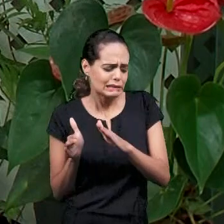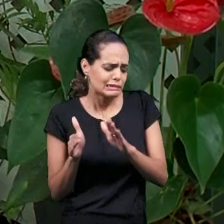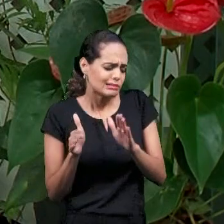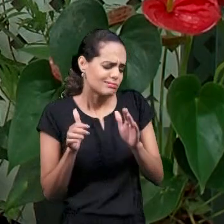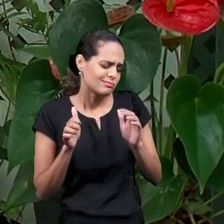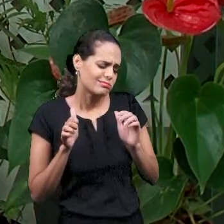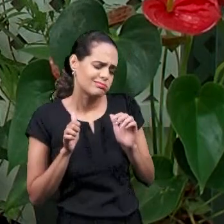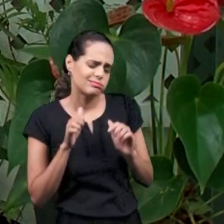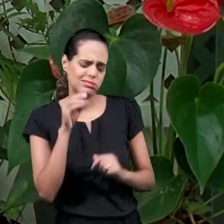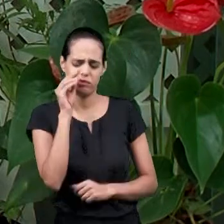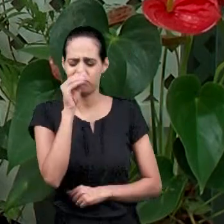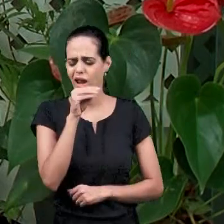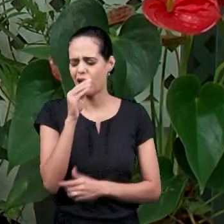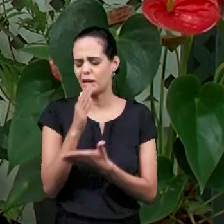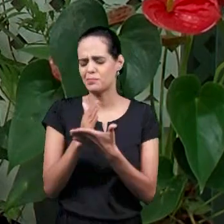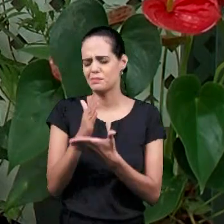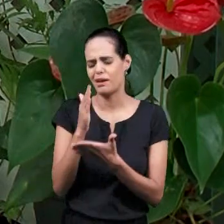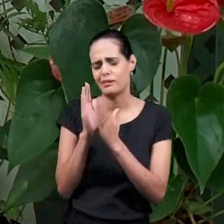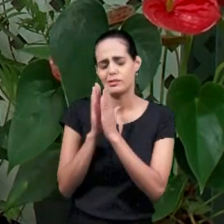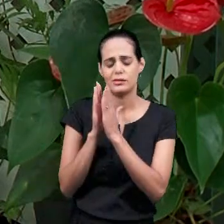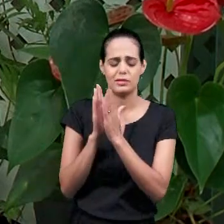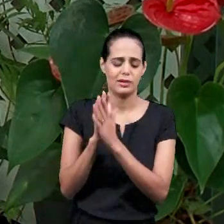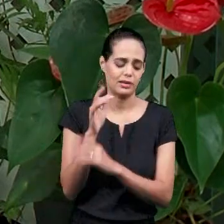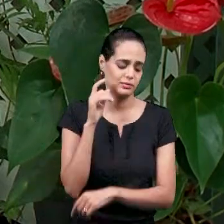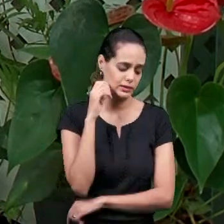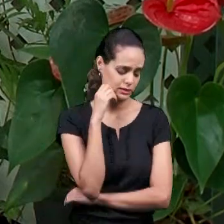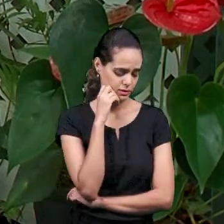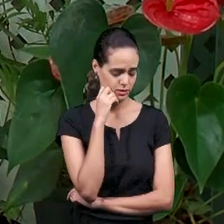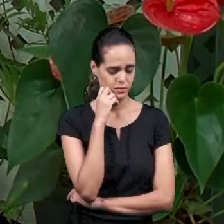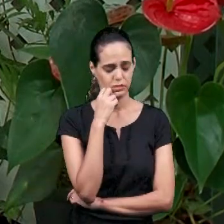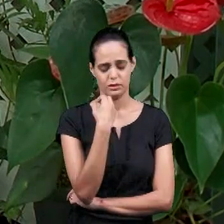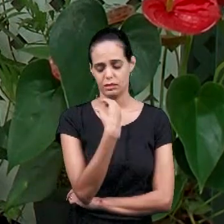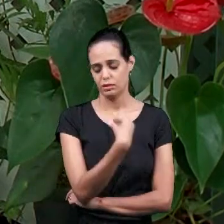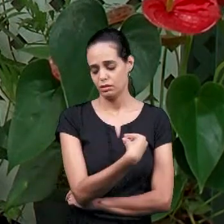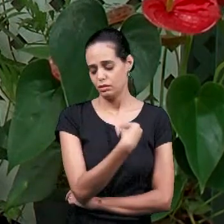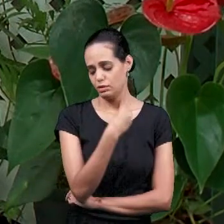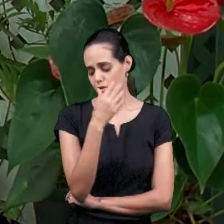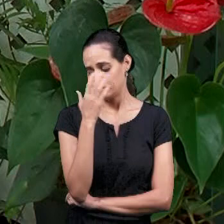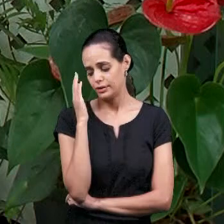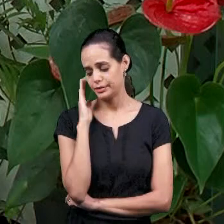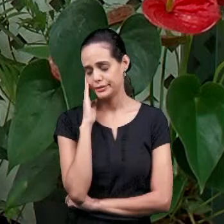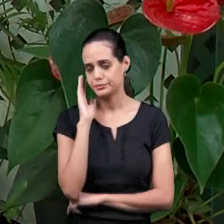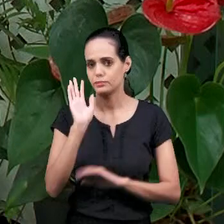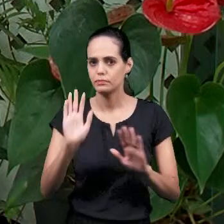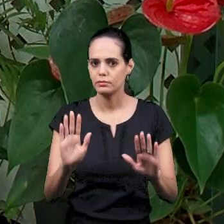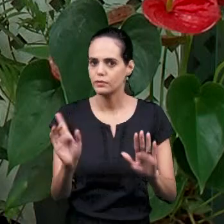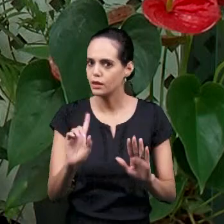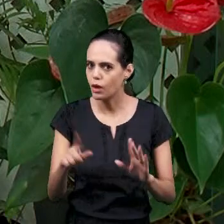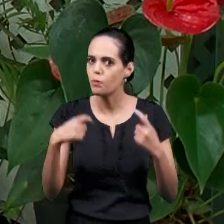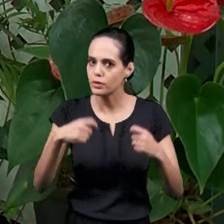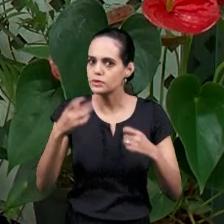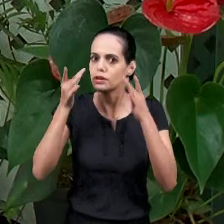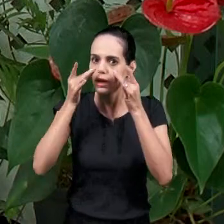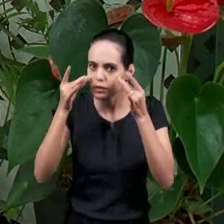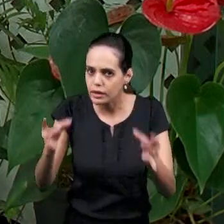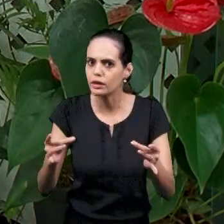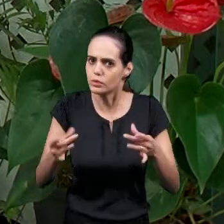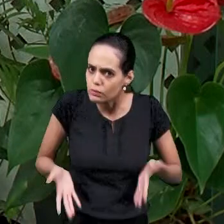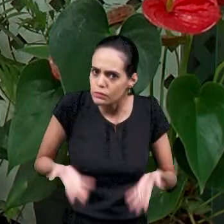découragement, un commodisme, et cela ne peut pas arriver. Nous devons être attentifs et à cause de